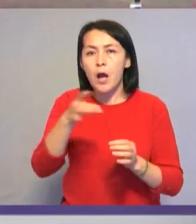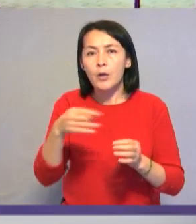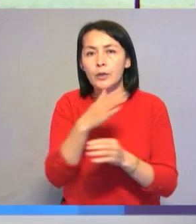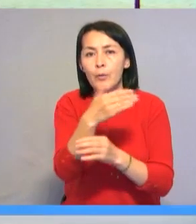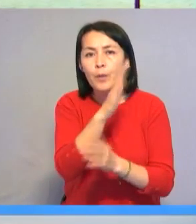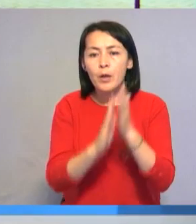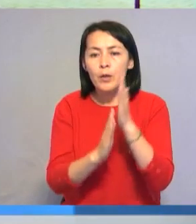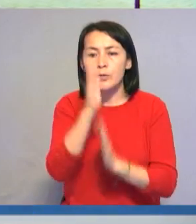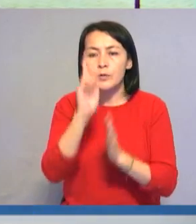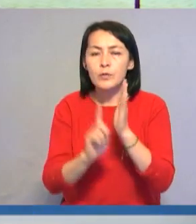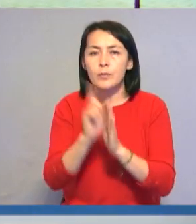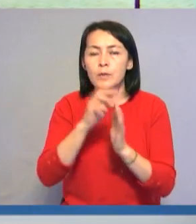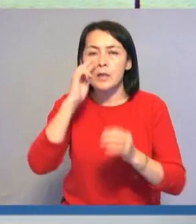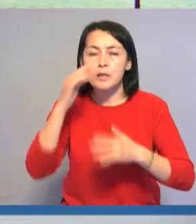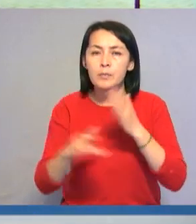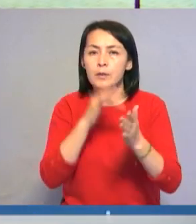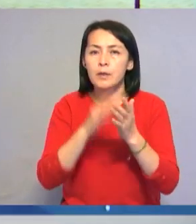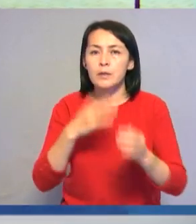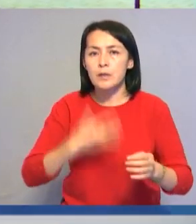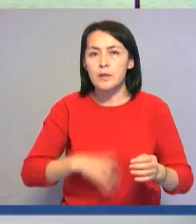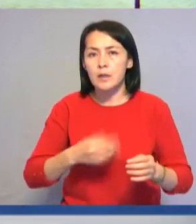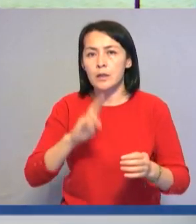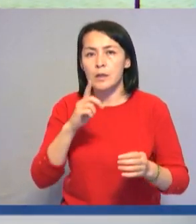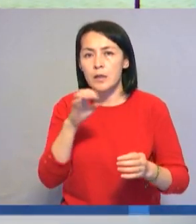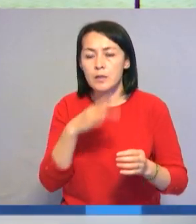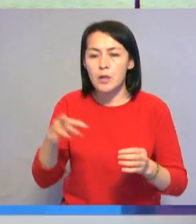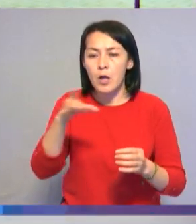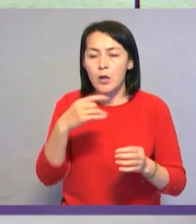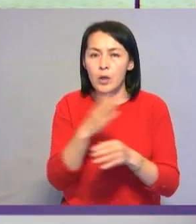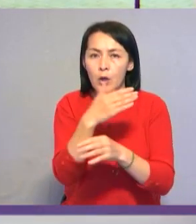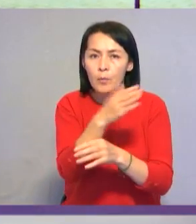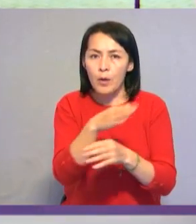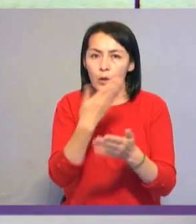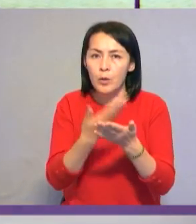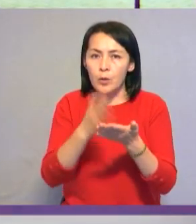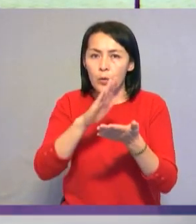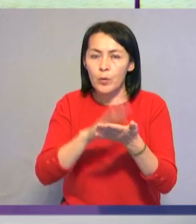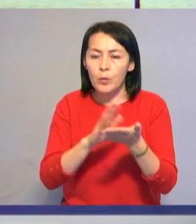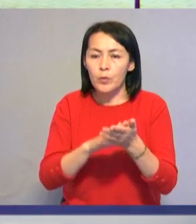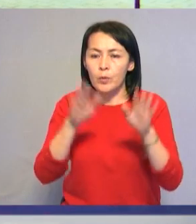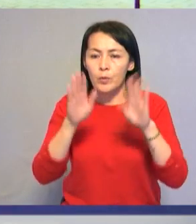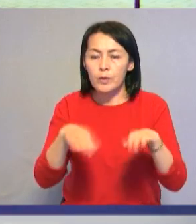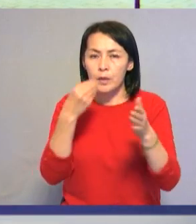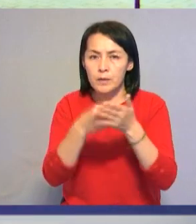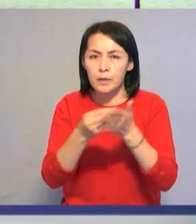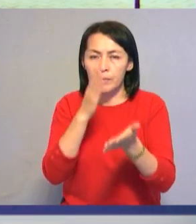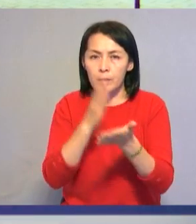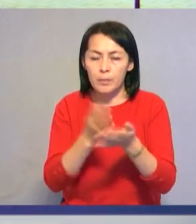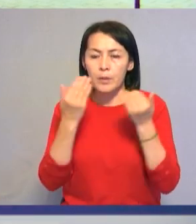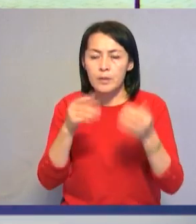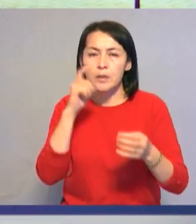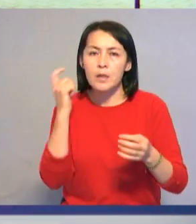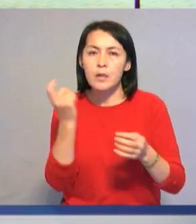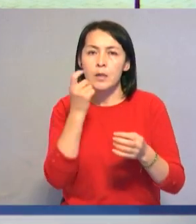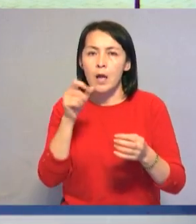балық өсіру қолға алынып, Шымкент қаласы, Сарыағаш, Келес аудандарындағы балық қору орындарына сатылымға шыққан. Аймақтағы